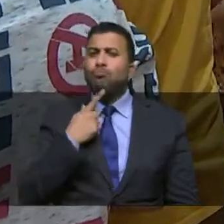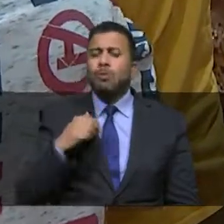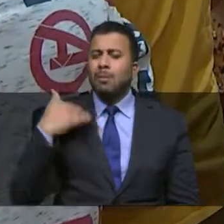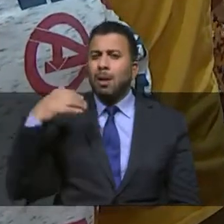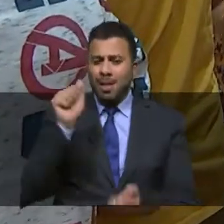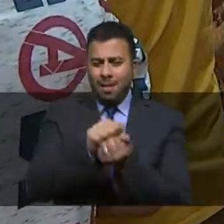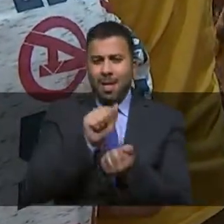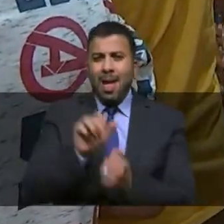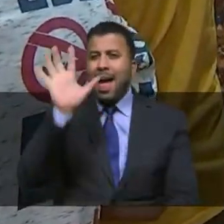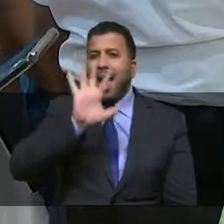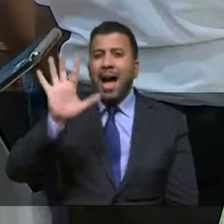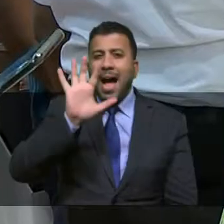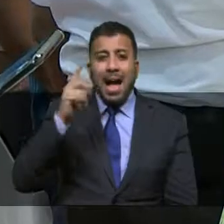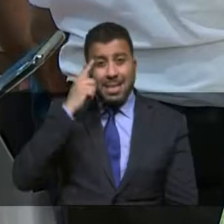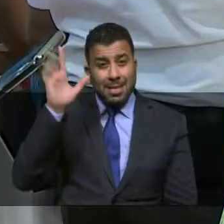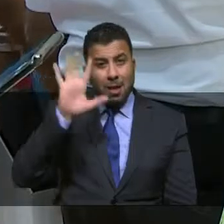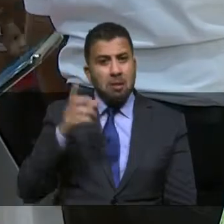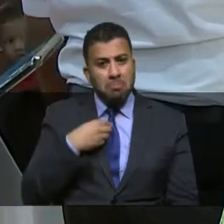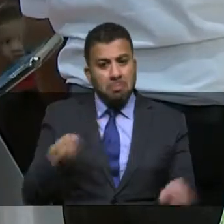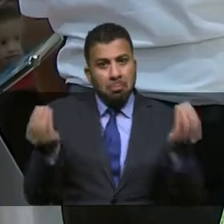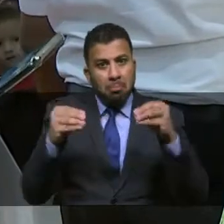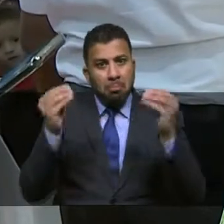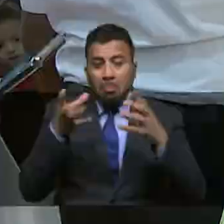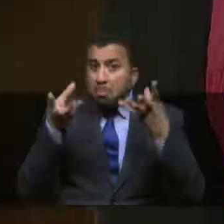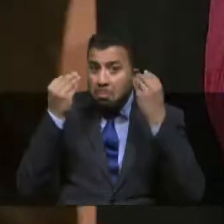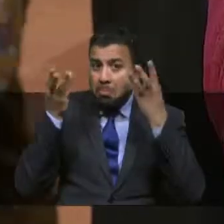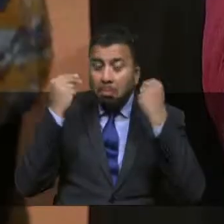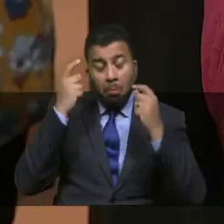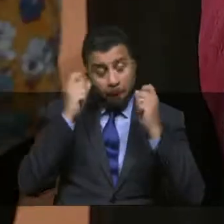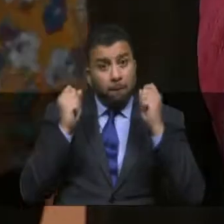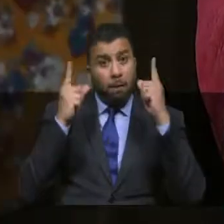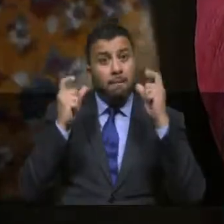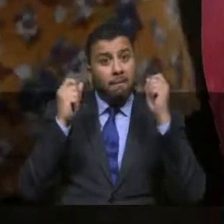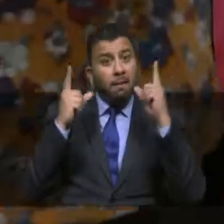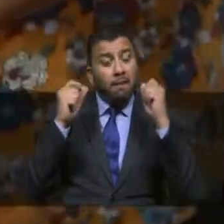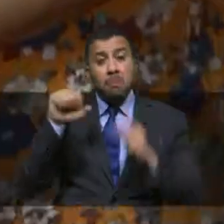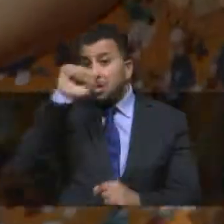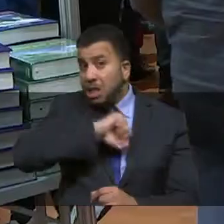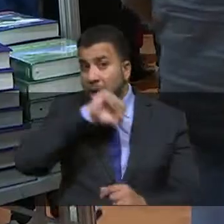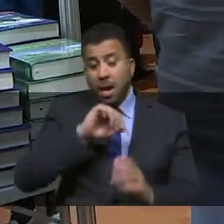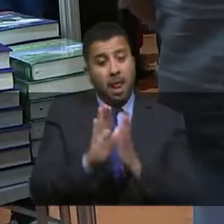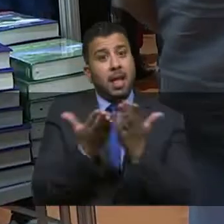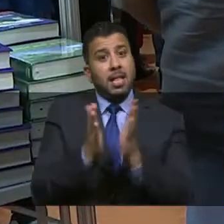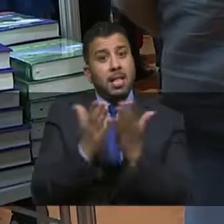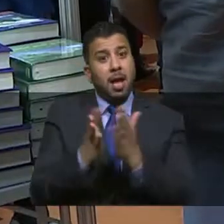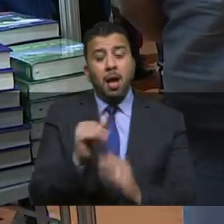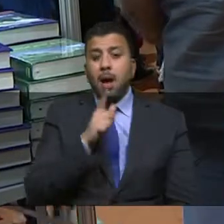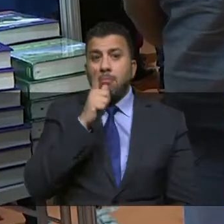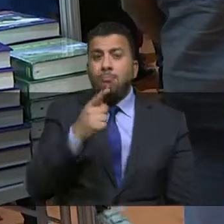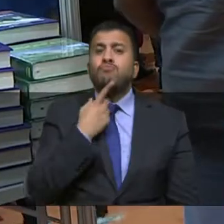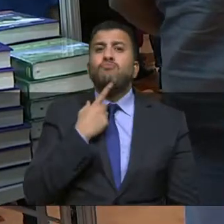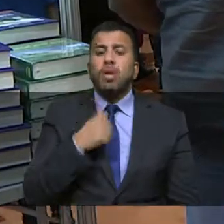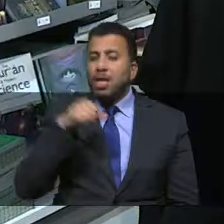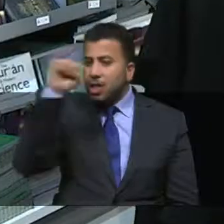النشر الآسيوية لتشكل إضافة للمحتوى والمضمون في معرض الشارقة الدولي للكتاب، وهو أمر تحرص